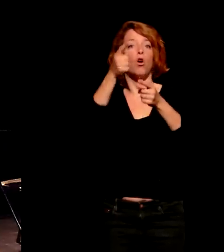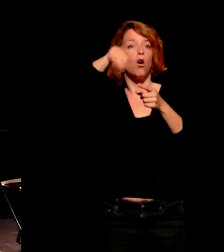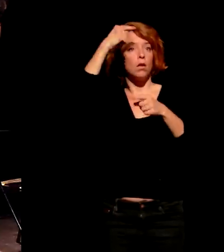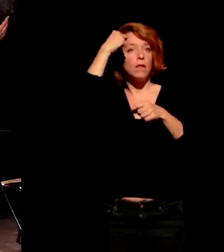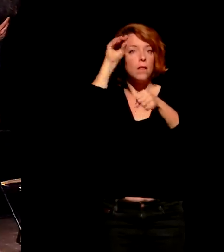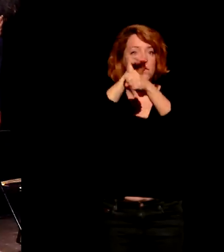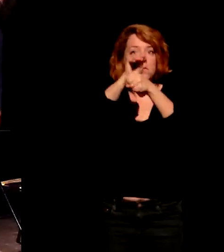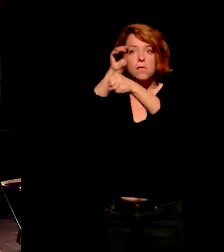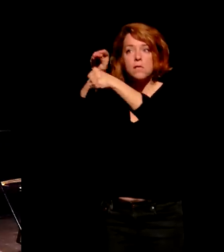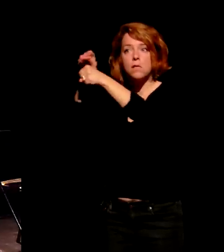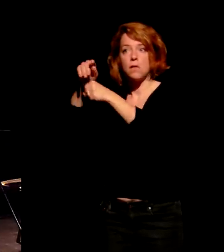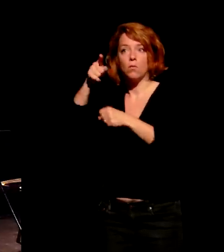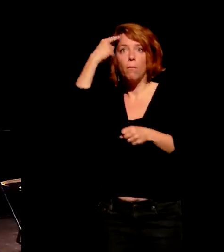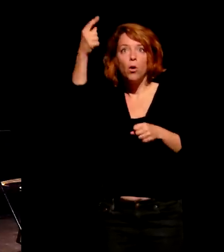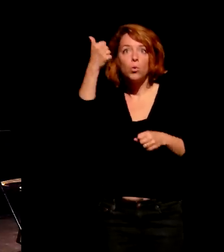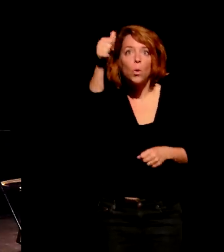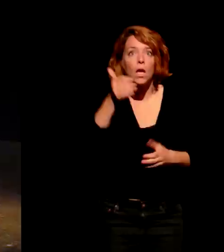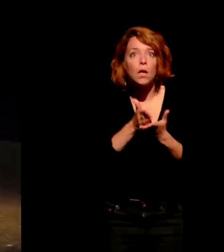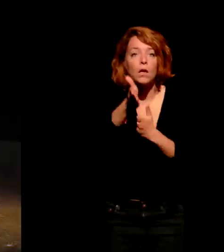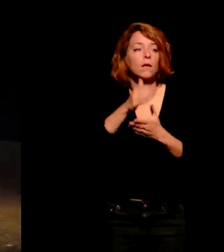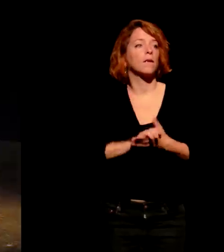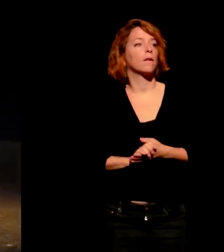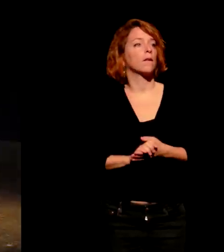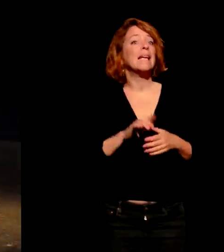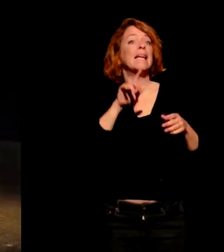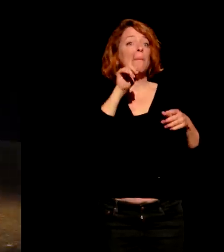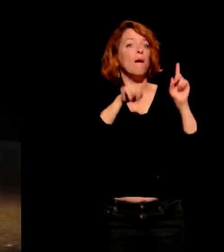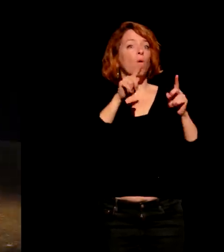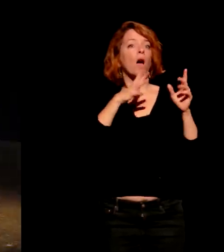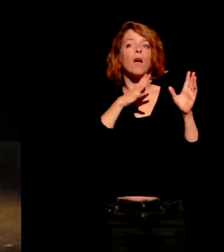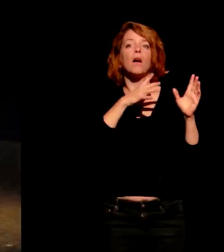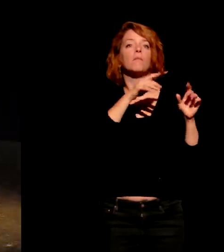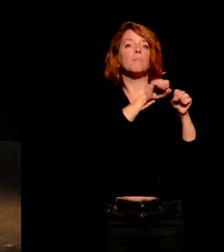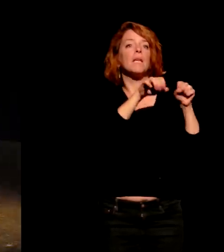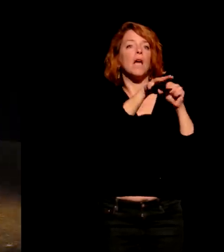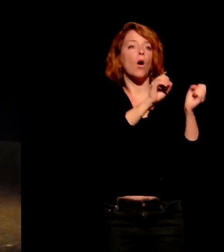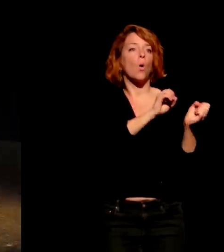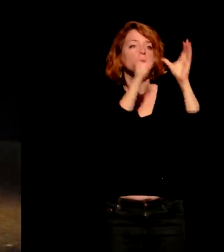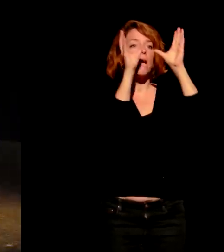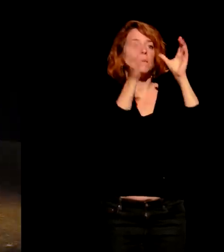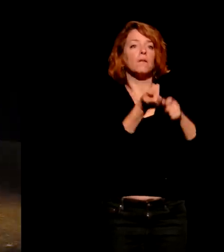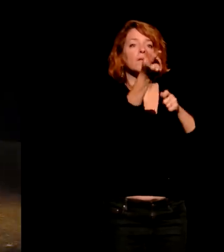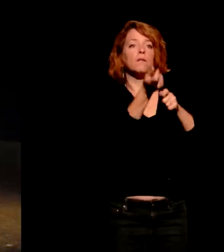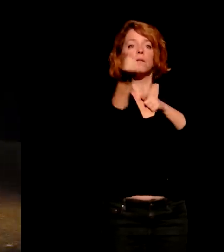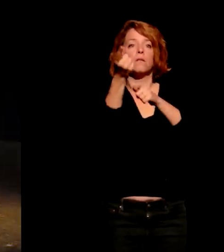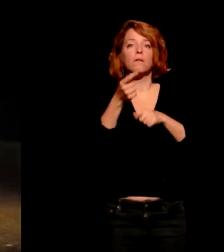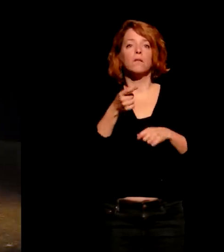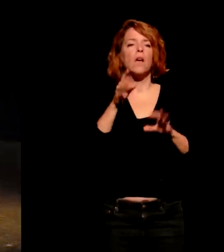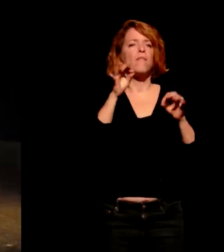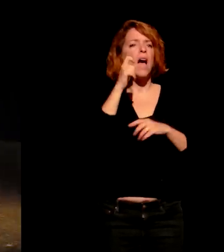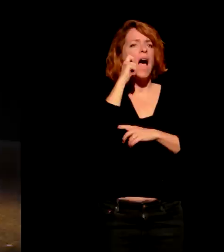Et puis il y a des concepts que de temps en temps, ils nous balancent à la gueule et qu'ils développent à fond. Et donc il y a eu une mode il n'y a pas longtemps sur